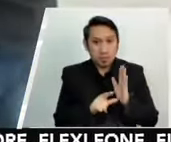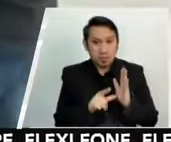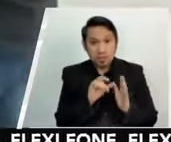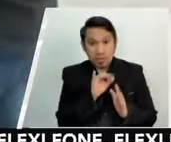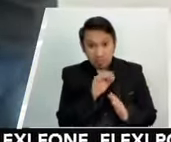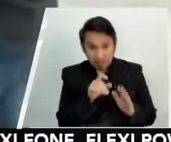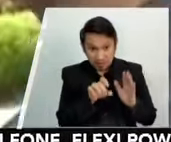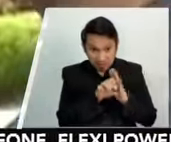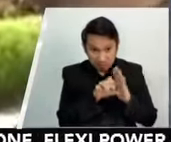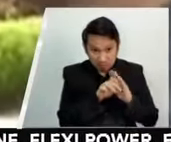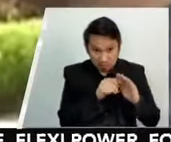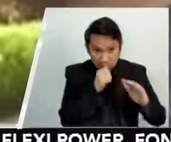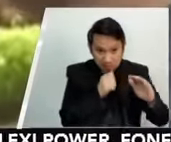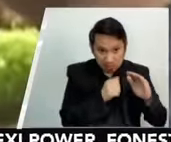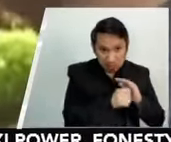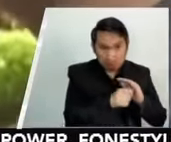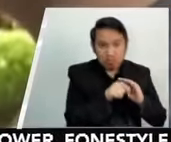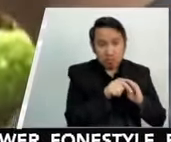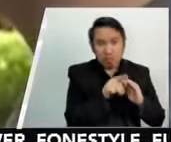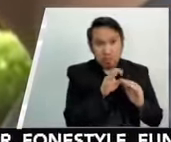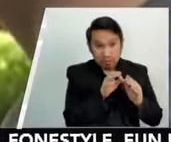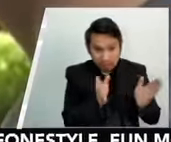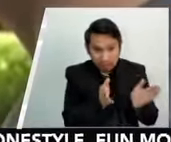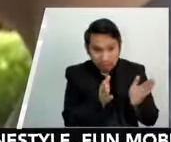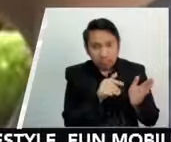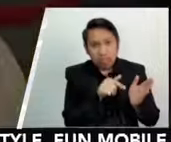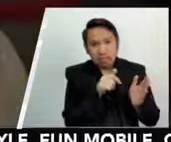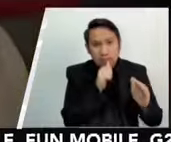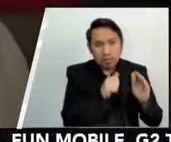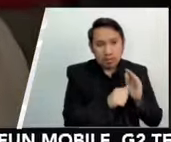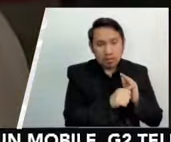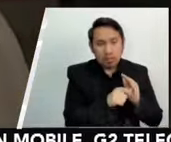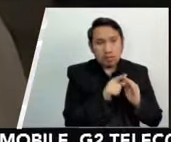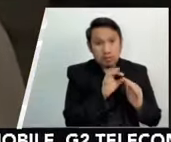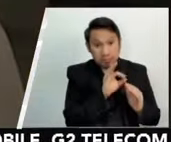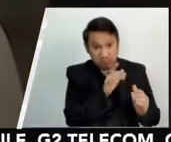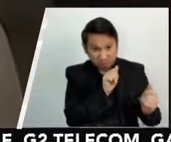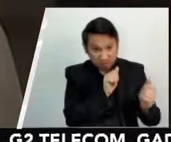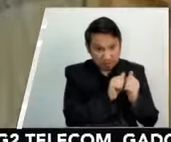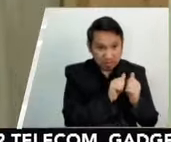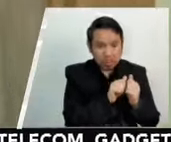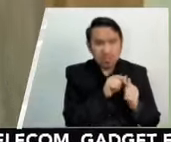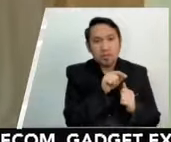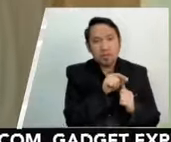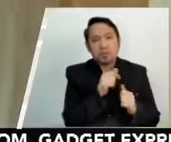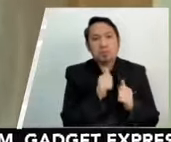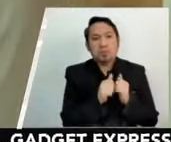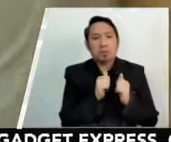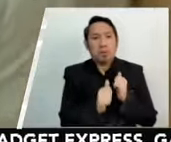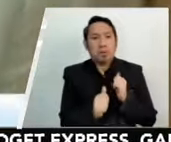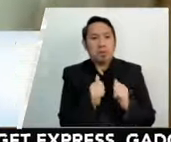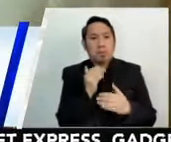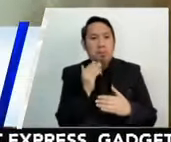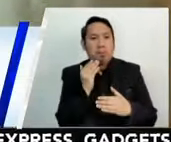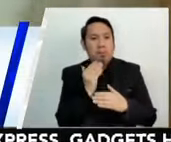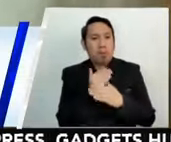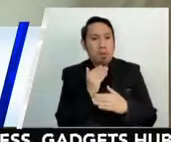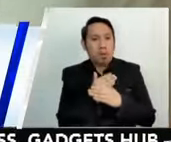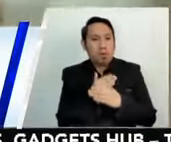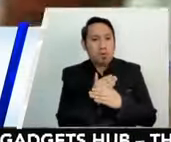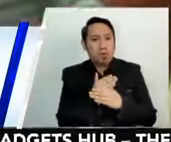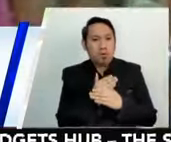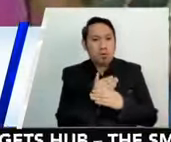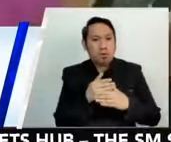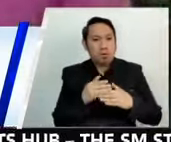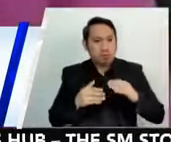kriminal. Yun yung isang violation, meron din tayong tinatawag na obstruction of justice. Pag-uusapan din kung ang mga kaso ni